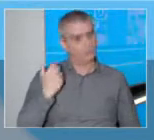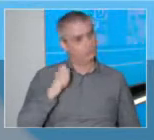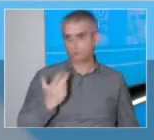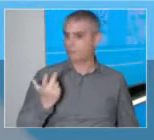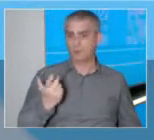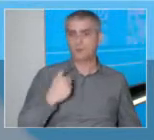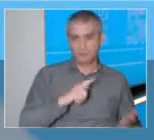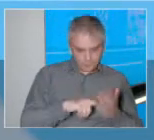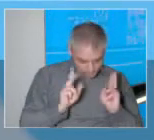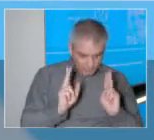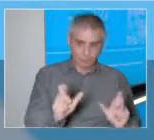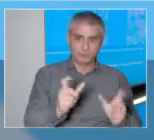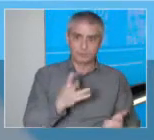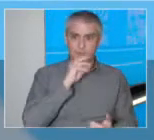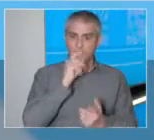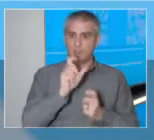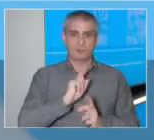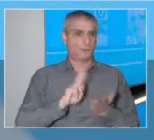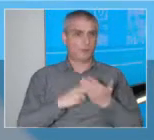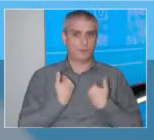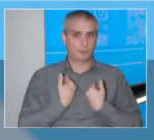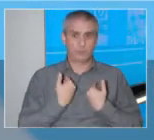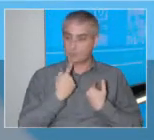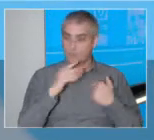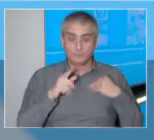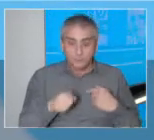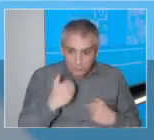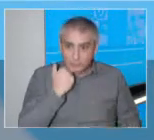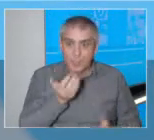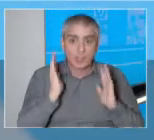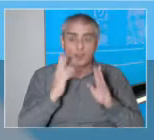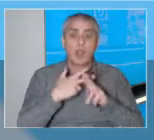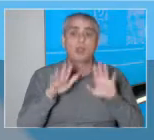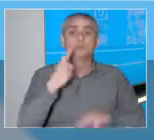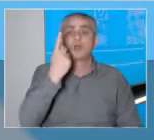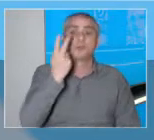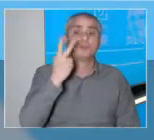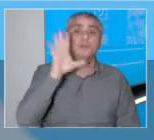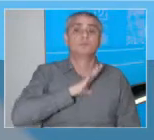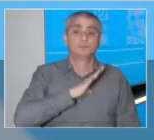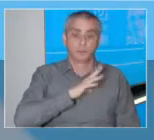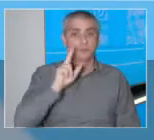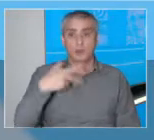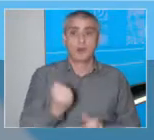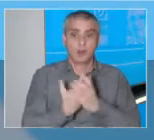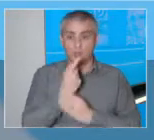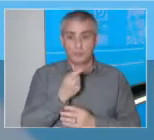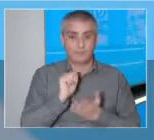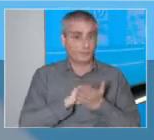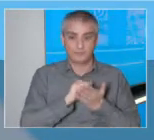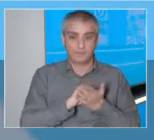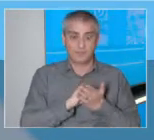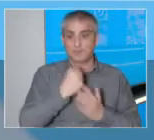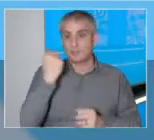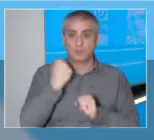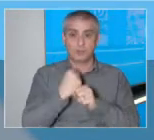ולכן עמדתי ועצרתי את זה. נו, מה, אתם מדברים עם האדם הלא נכון. אני אומר שהממשלה הזו נוראה ואיומה, יש רק ממשלה אחת יותר מסוכנת שיכולה הייתה לקום. אם חס וחלילה,